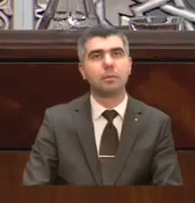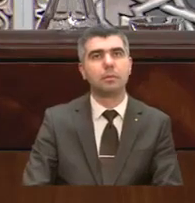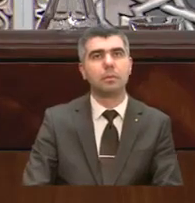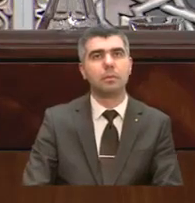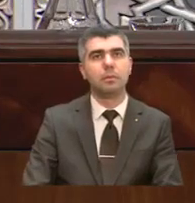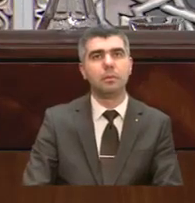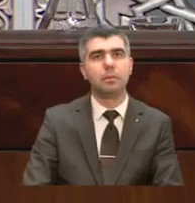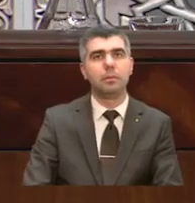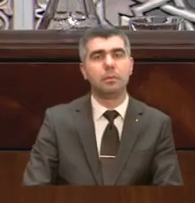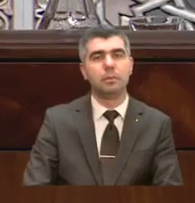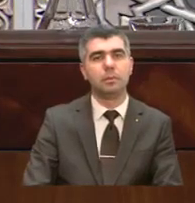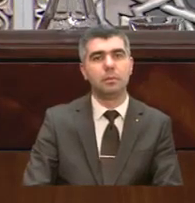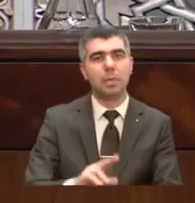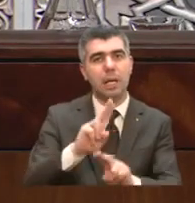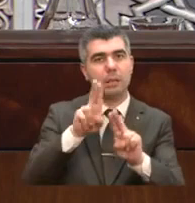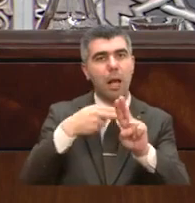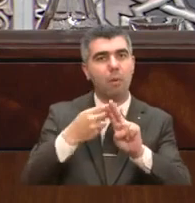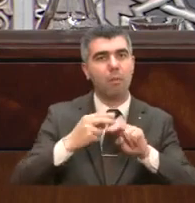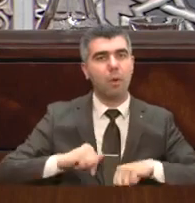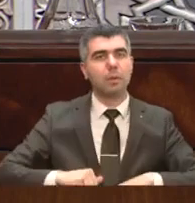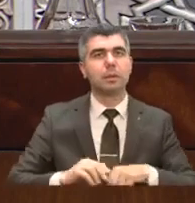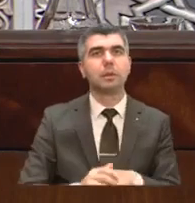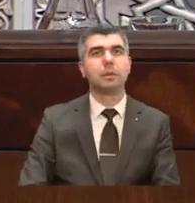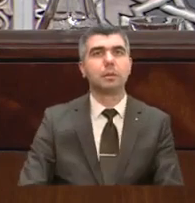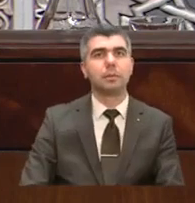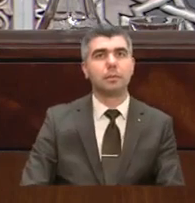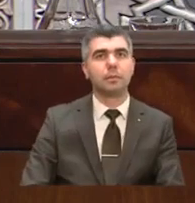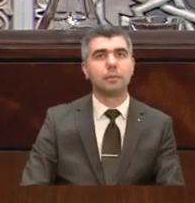شكرا. جواب السيد الوزير.